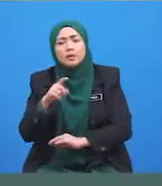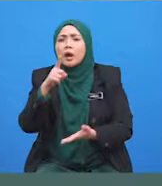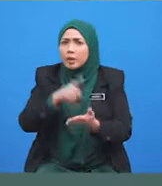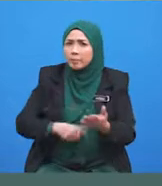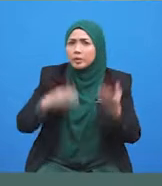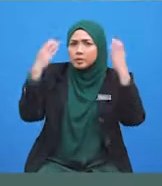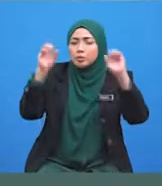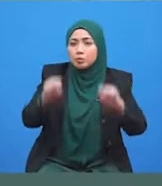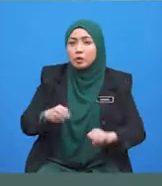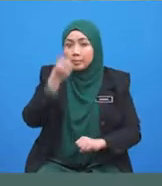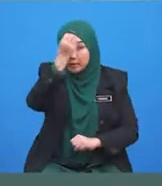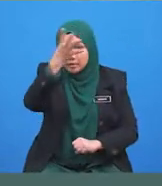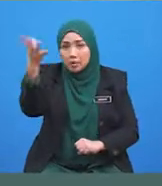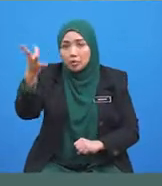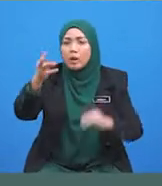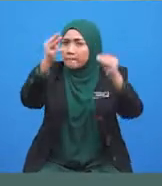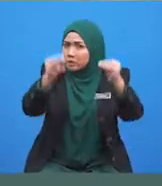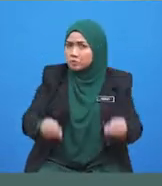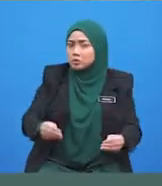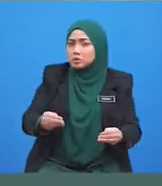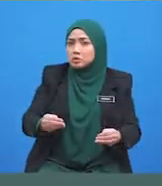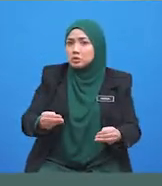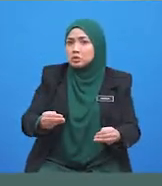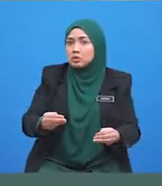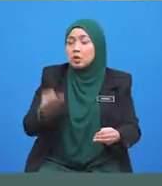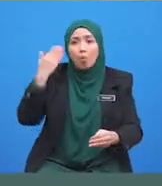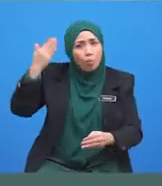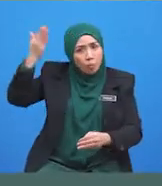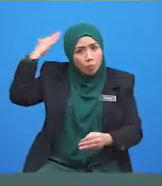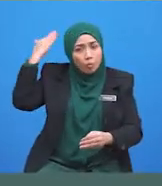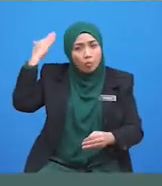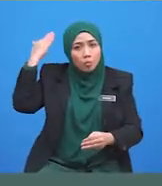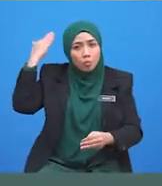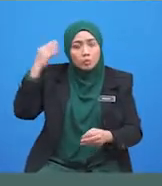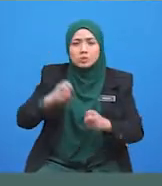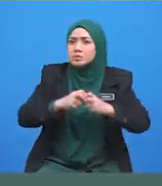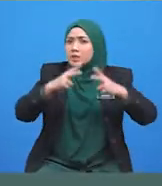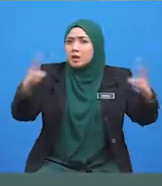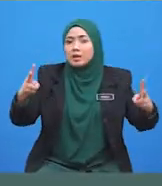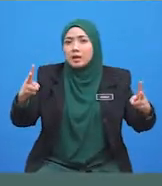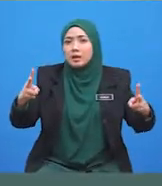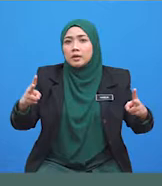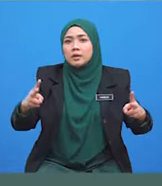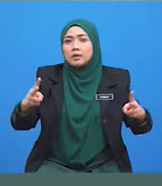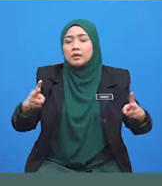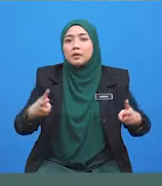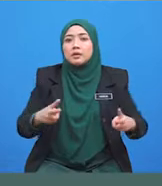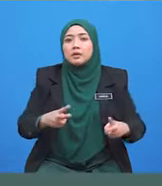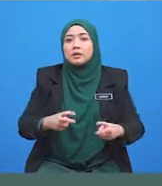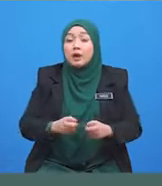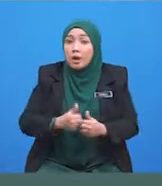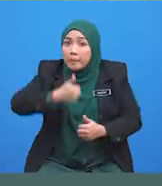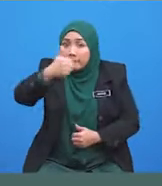cikgu perkatakan adalah manusia zaman prasejarah sebenarnya sangat hebat kerana